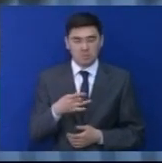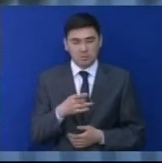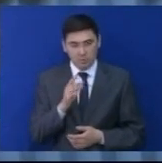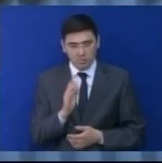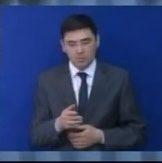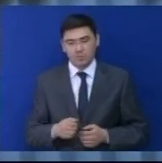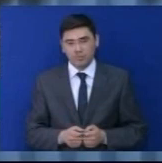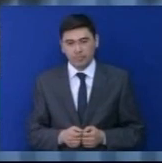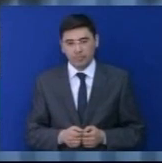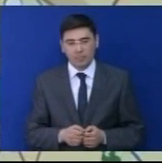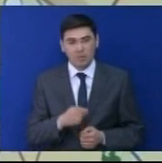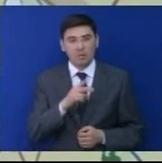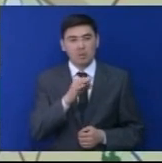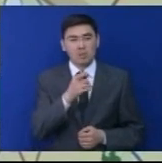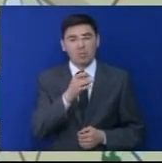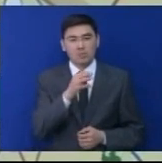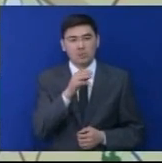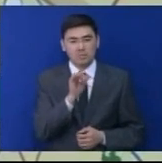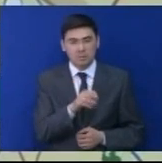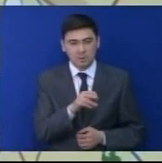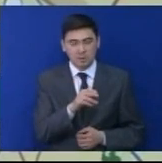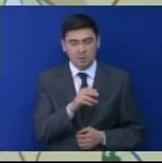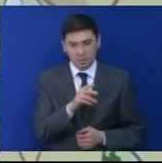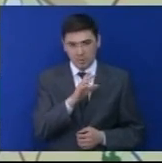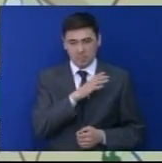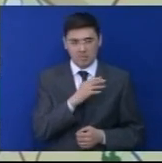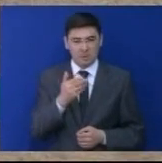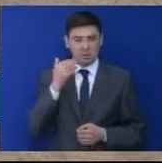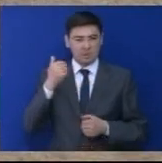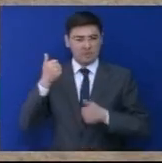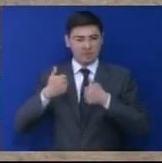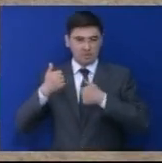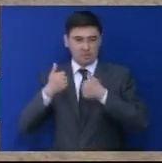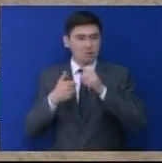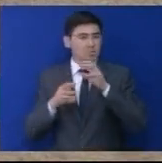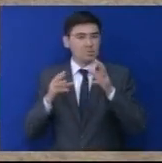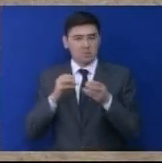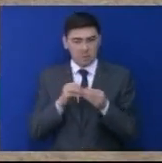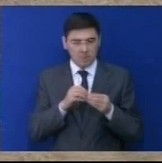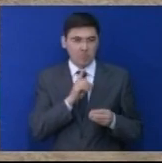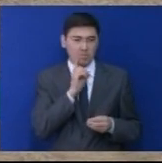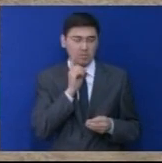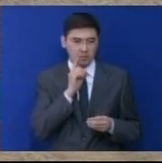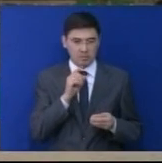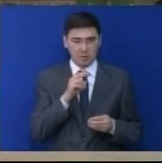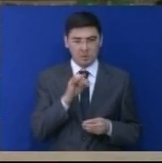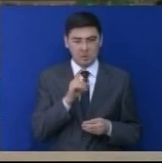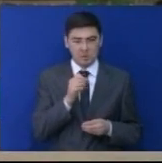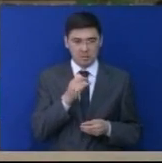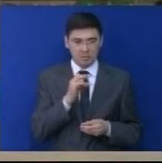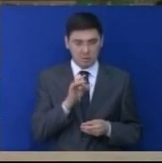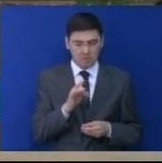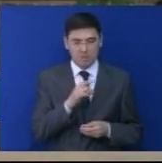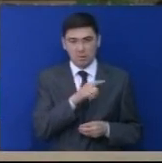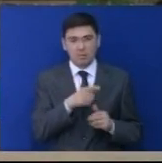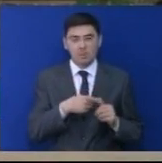выбор туристического логотипа нашего города проводился на республиканском уровне. По его итогам была выбрана работа молодого дизайнера Адильбека